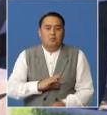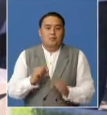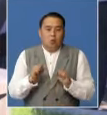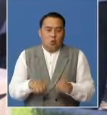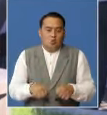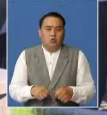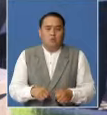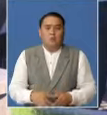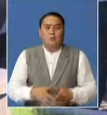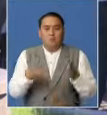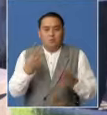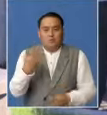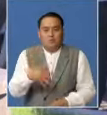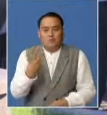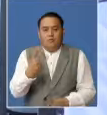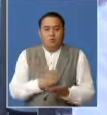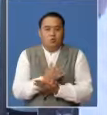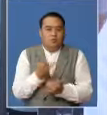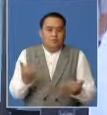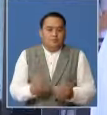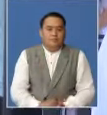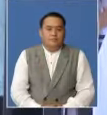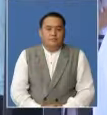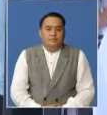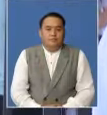уже более 52 услуг.